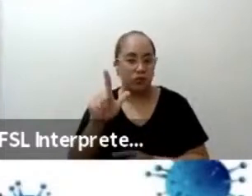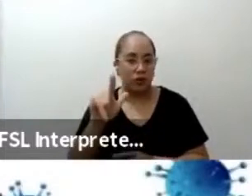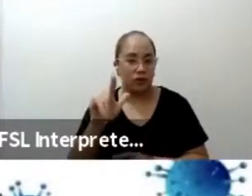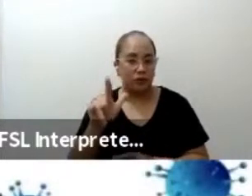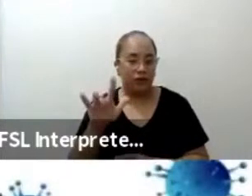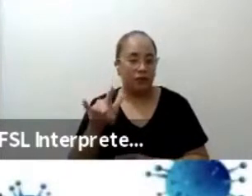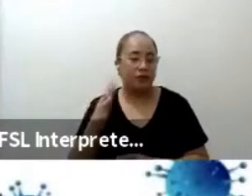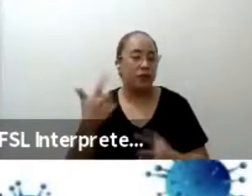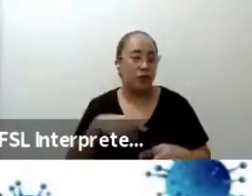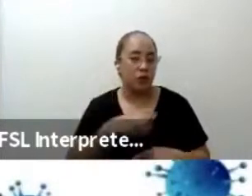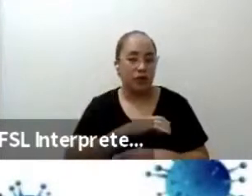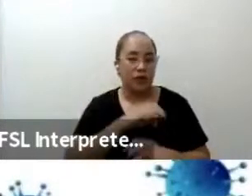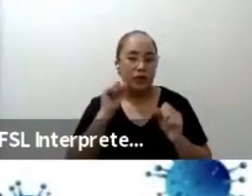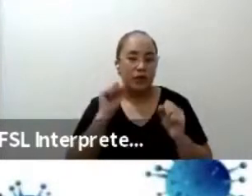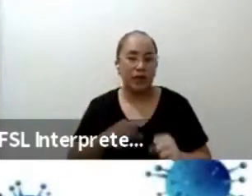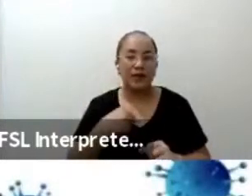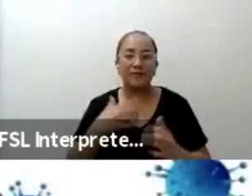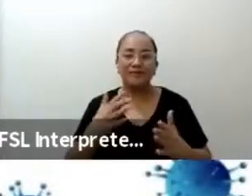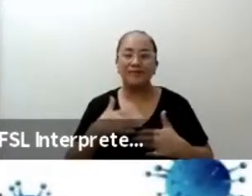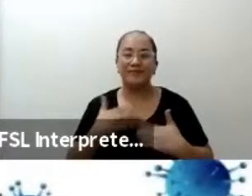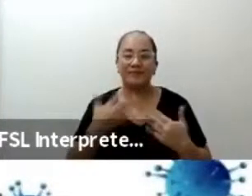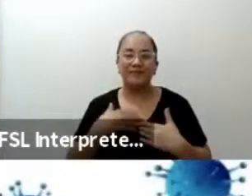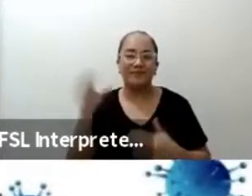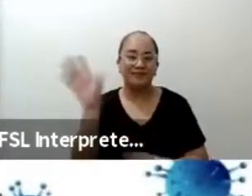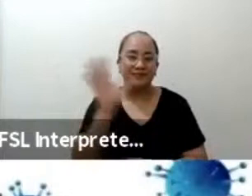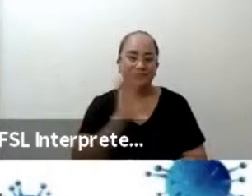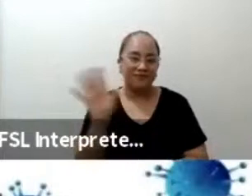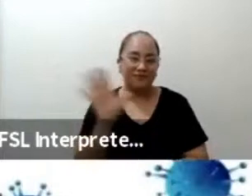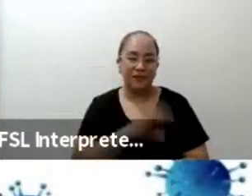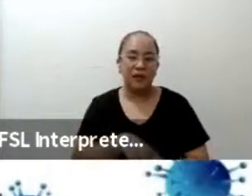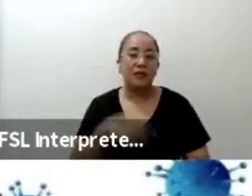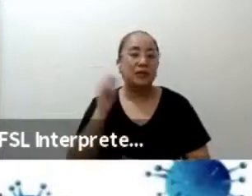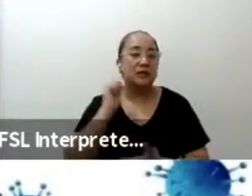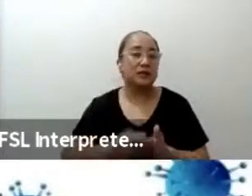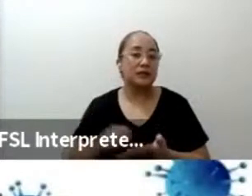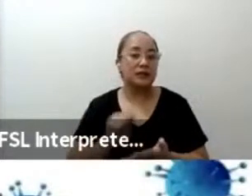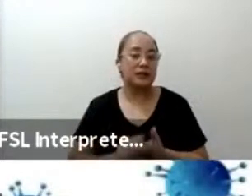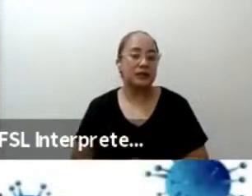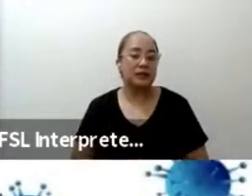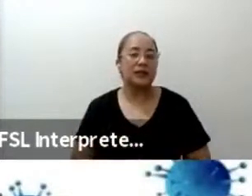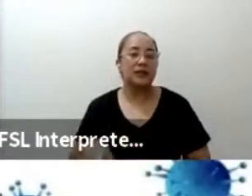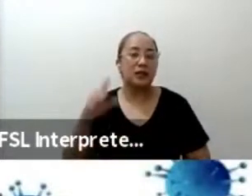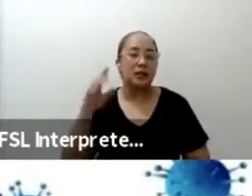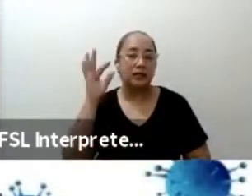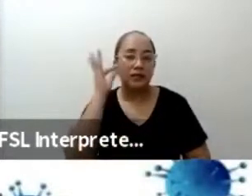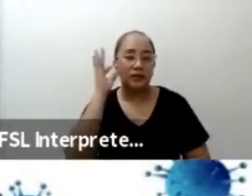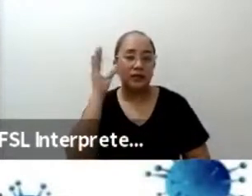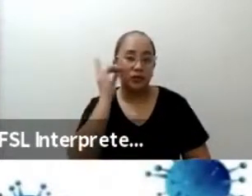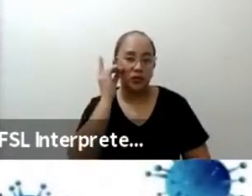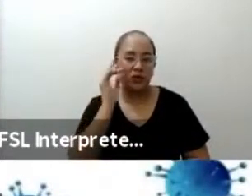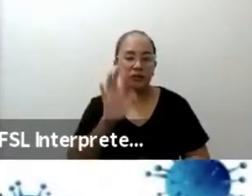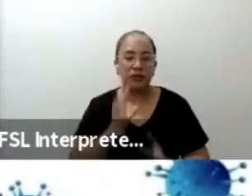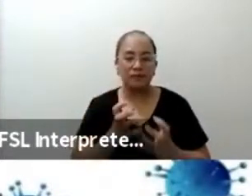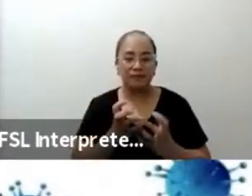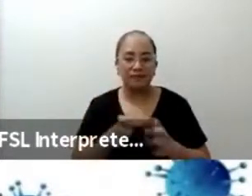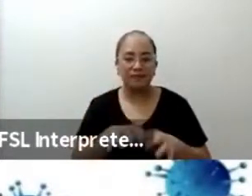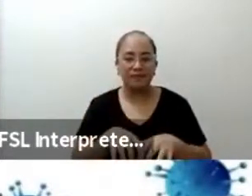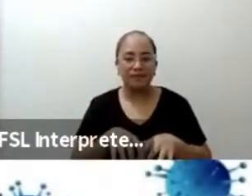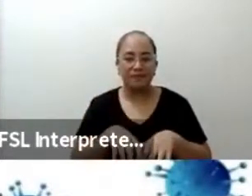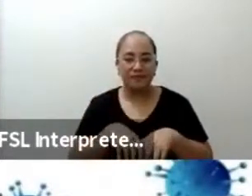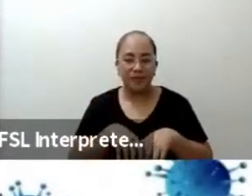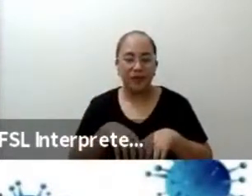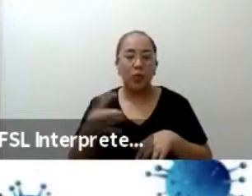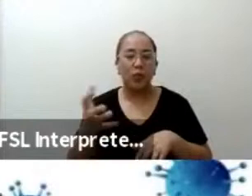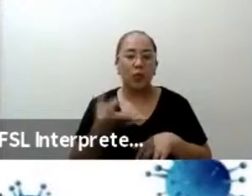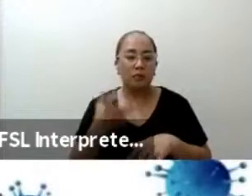magkaroon tayo ng Merry Christmas. At si Secretary Duque naman ay medyo conservative ng konti at sinabi niya